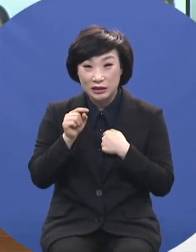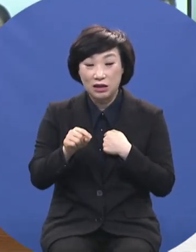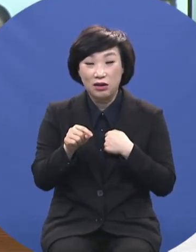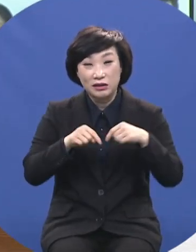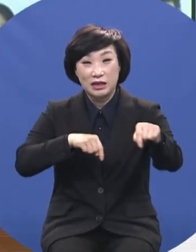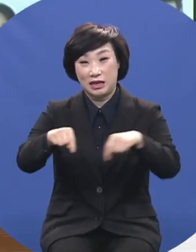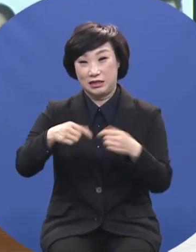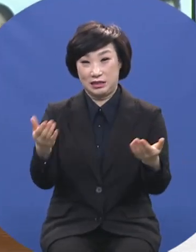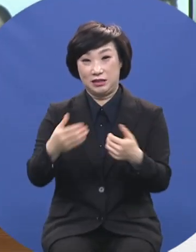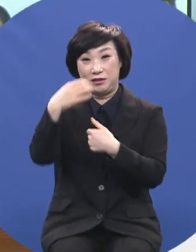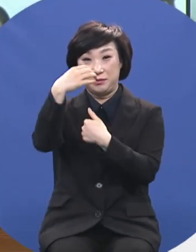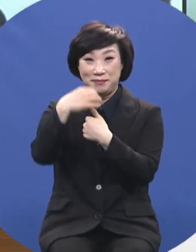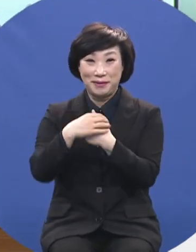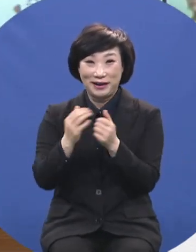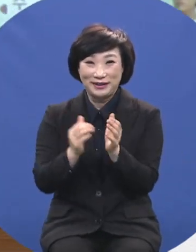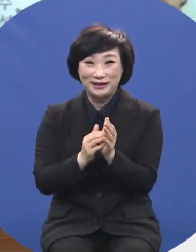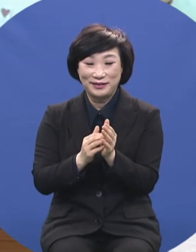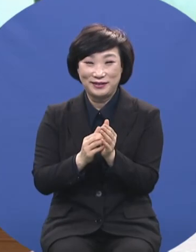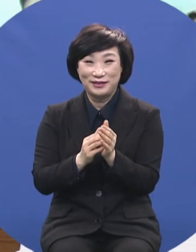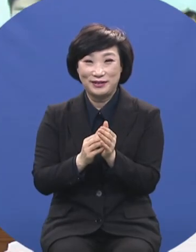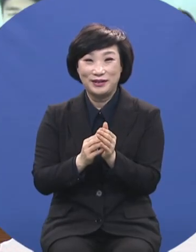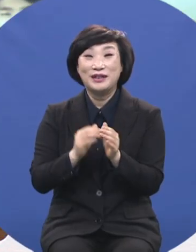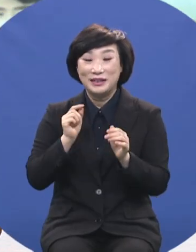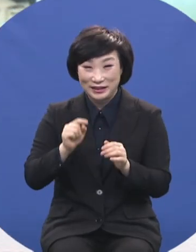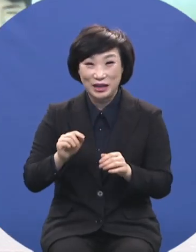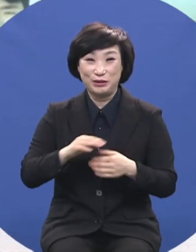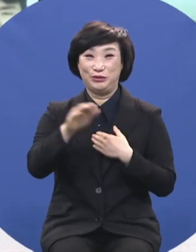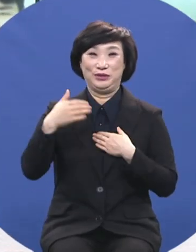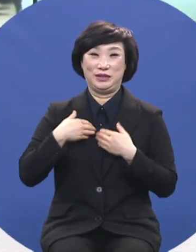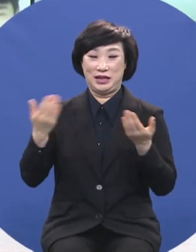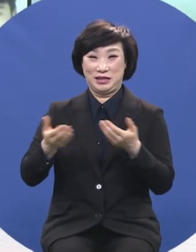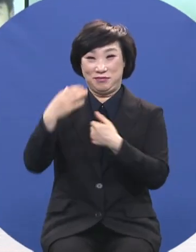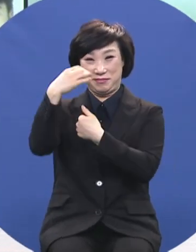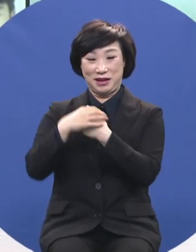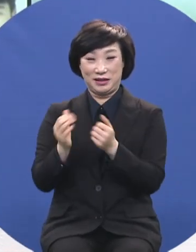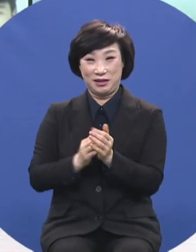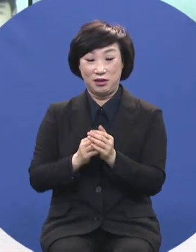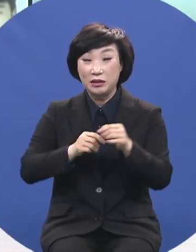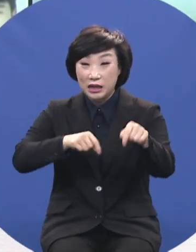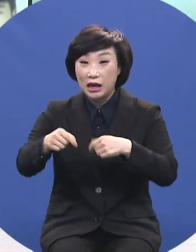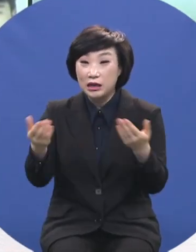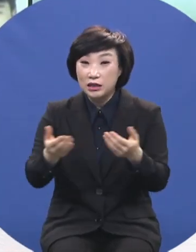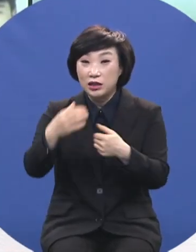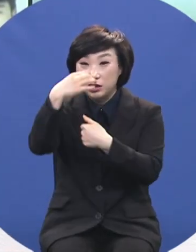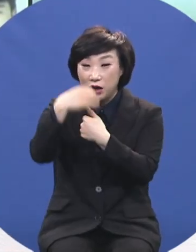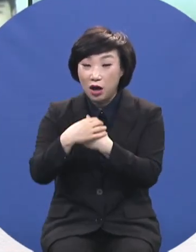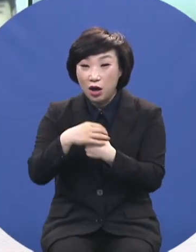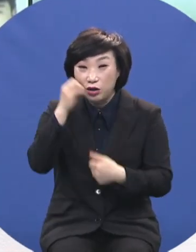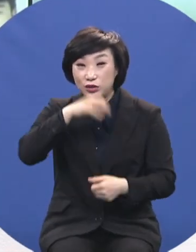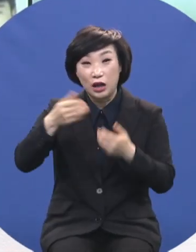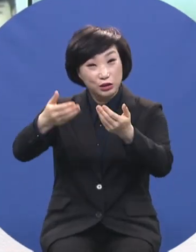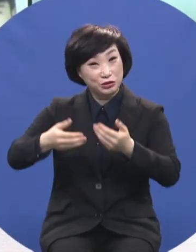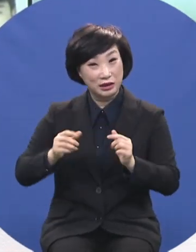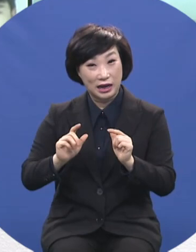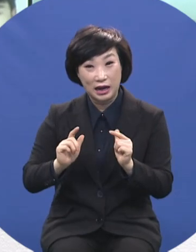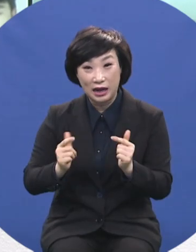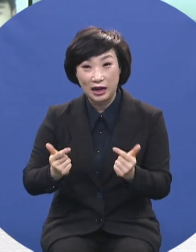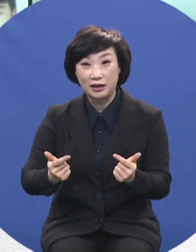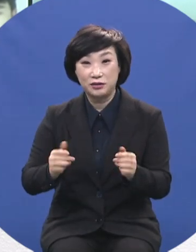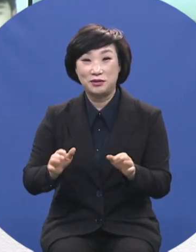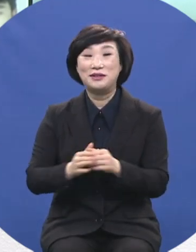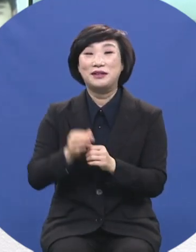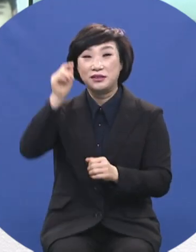직분, 다스리는 직분입니다. 다스리는 직분도 그냥 주신 것이